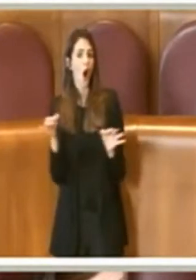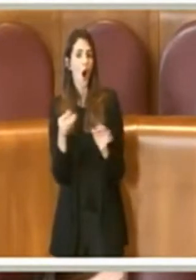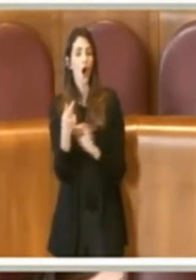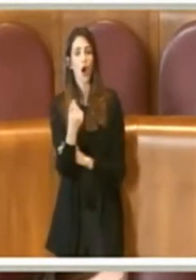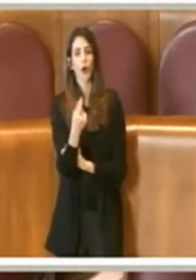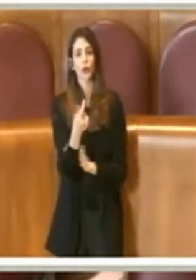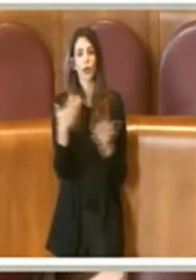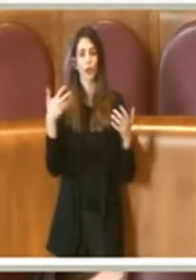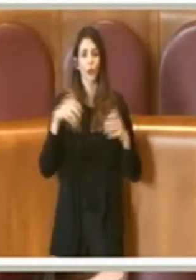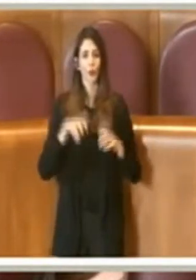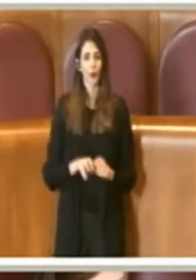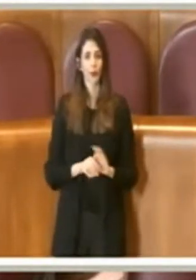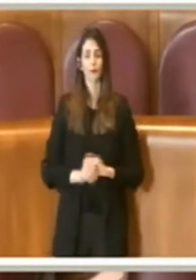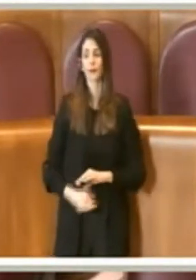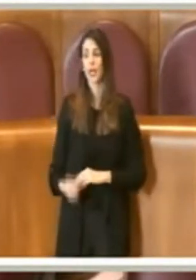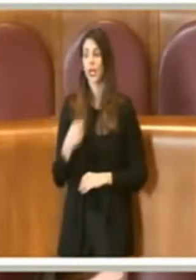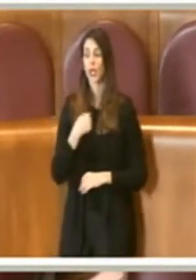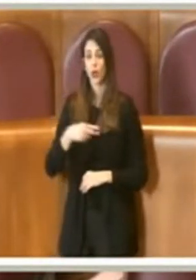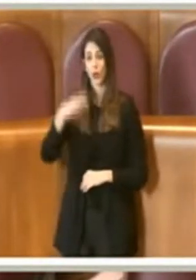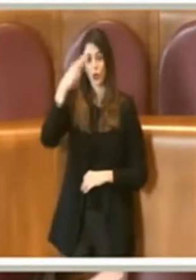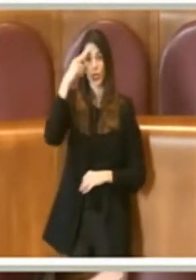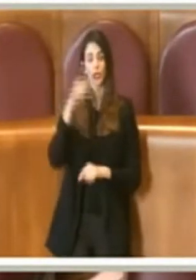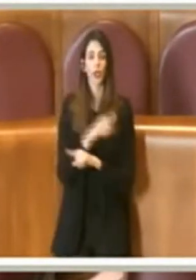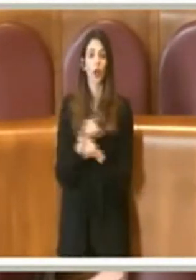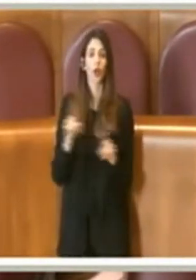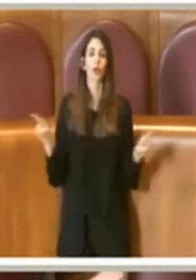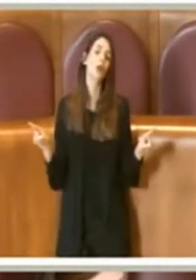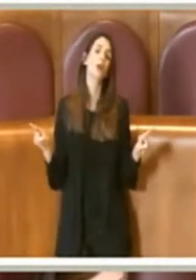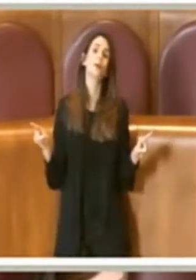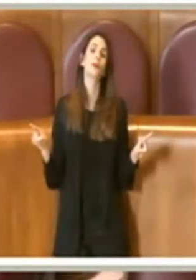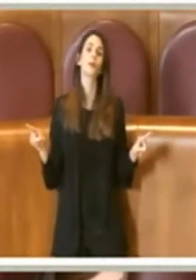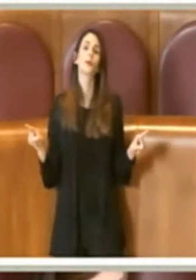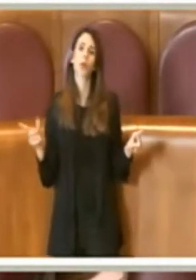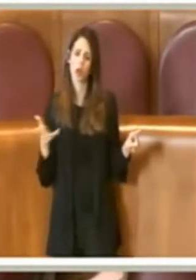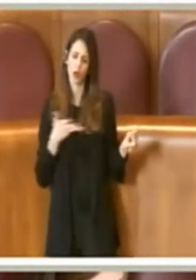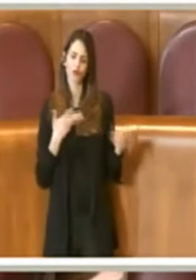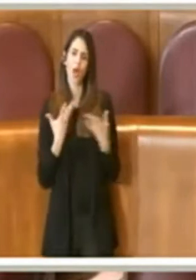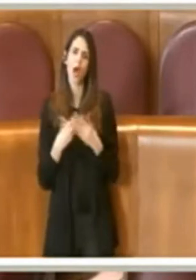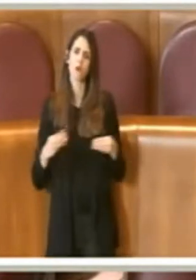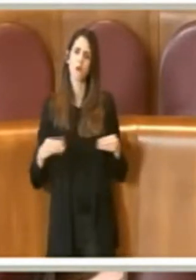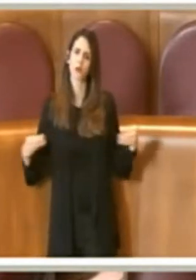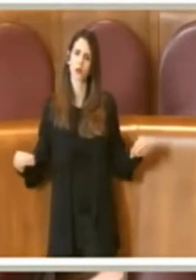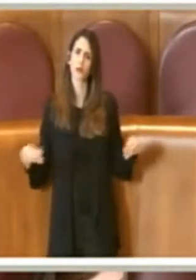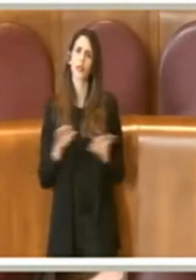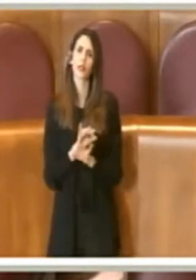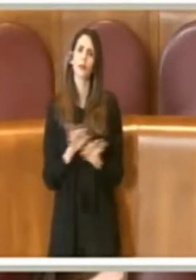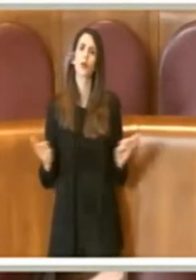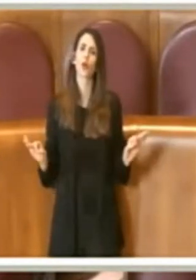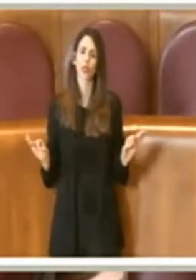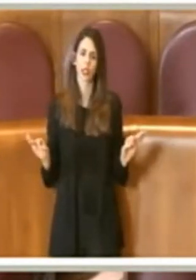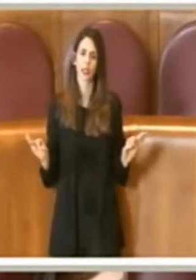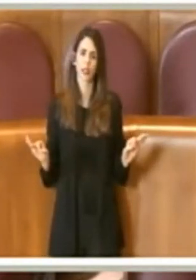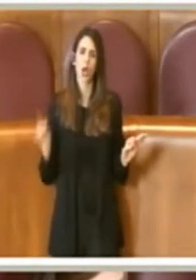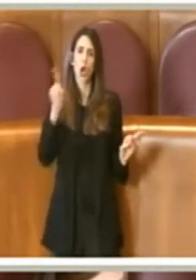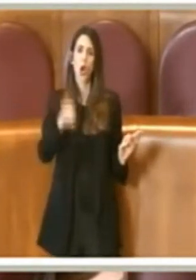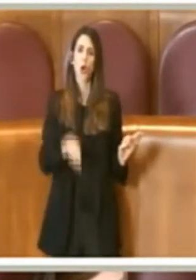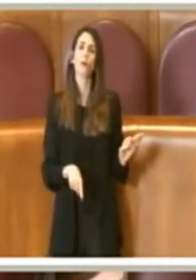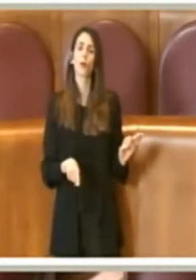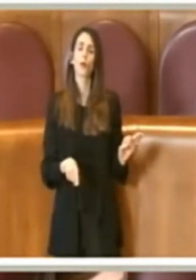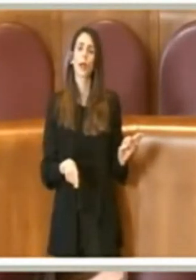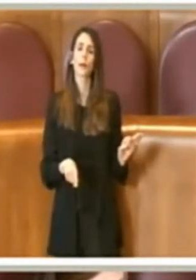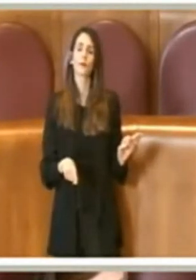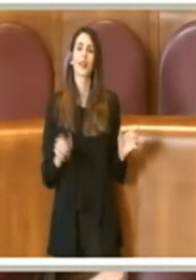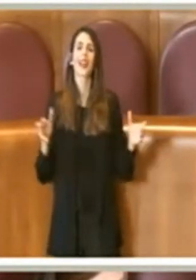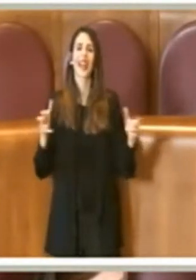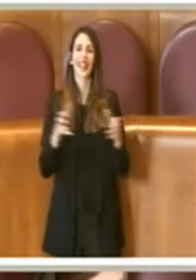entrate. Ricordo che ci sono già gli strumenti a disposizione, per quanto riguarda i cantieri stradali, ma non è